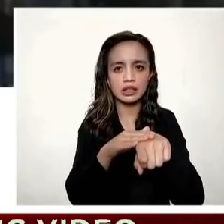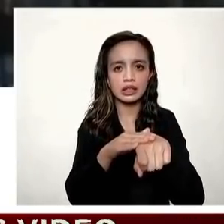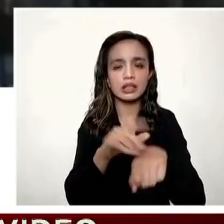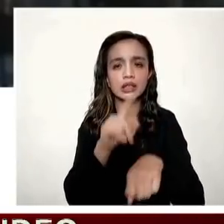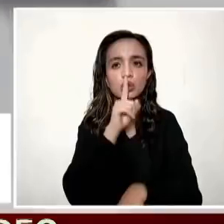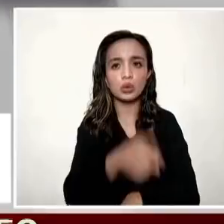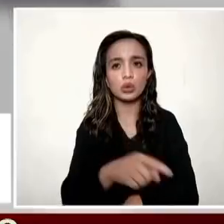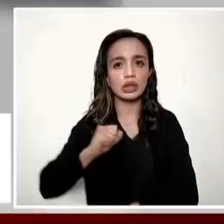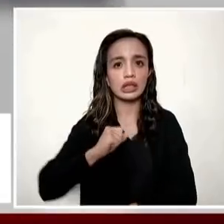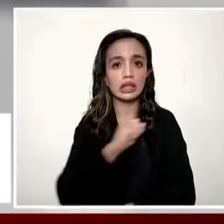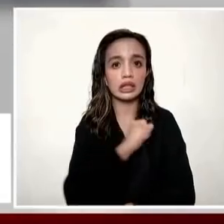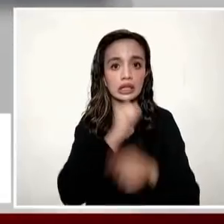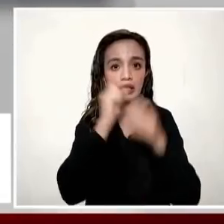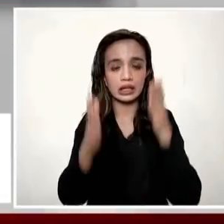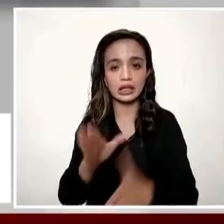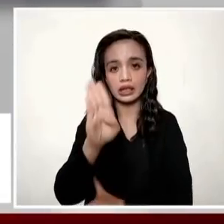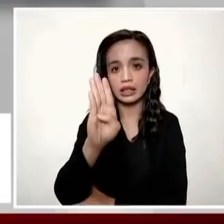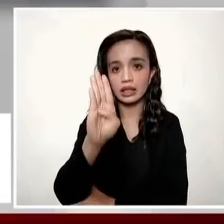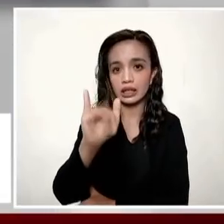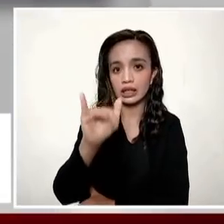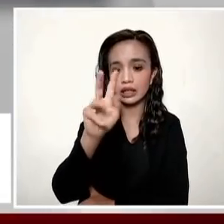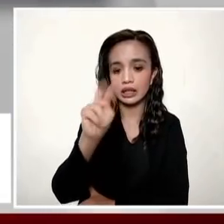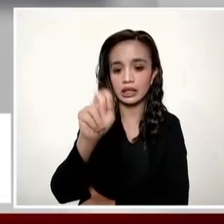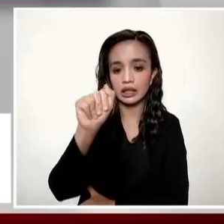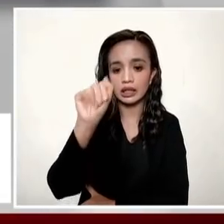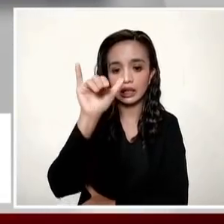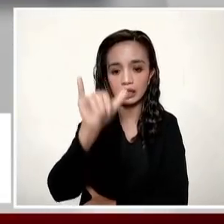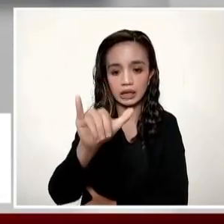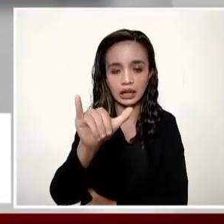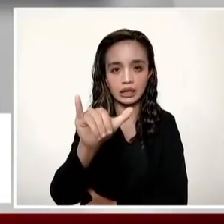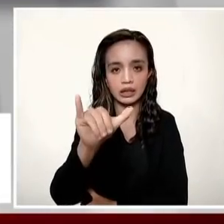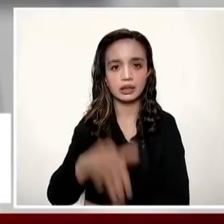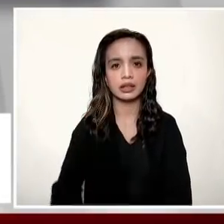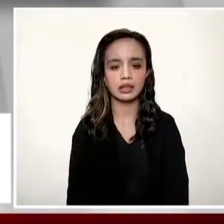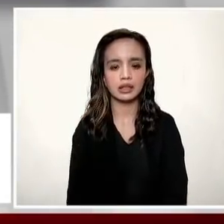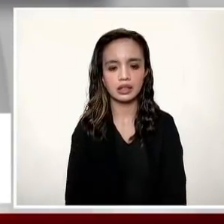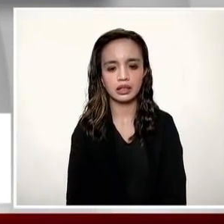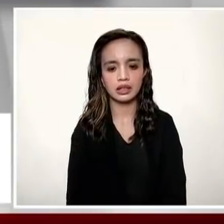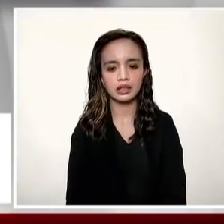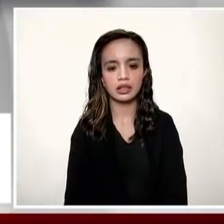Senator Binay na may mga sugat pang dapat gamutin bago